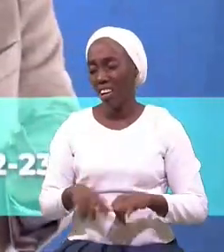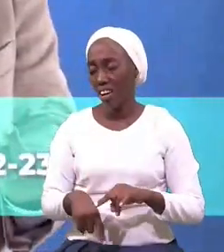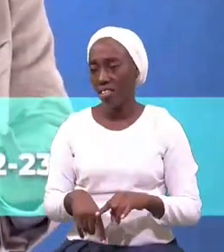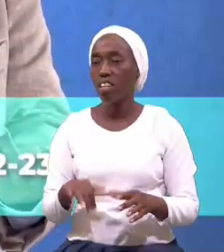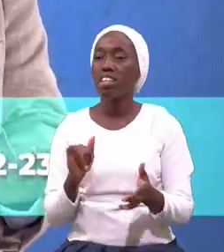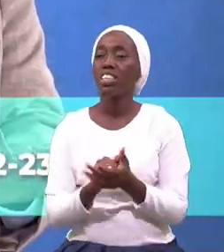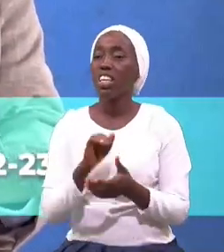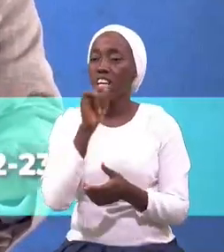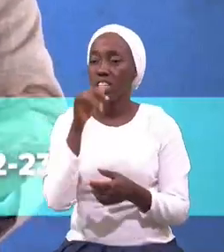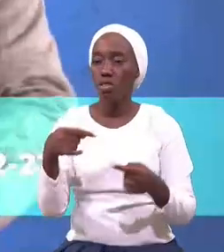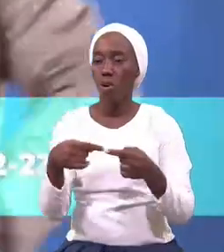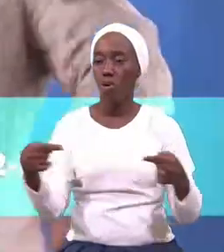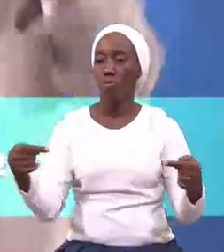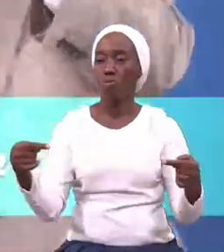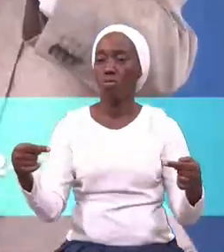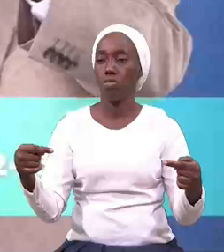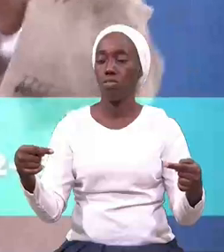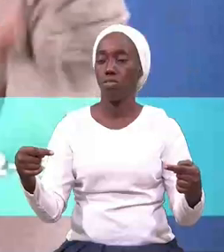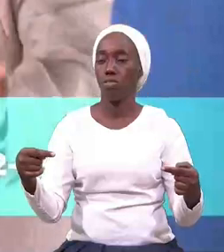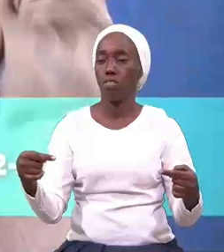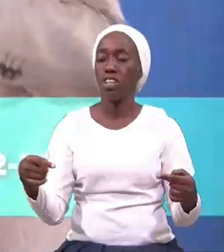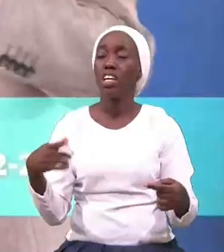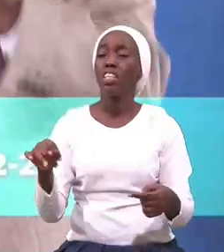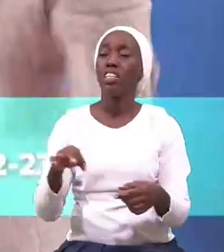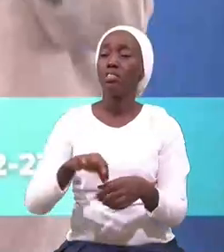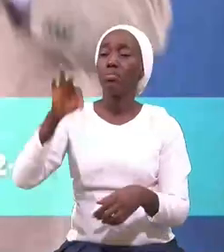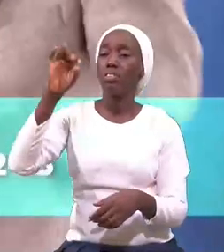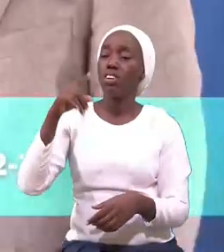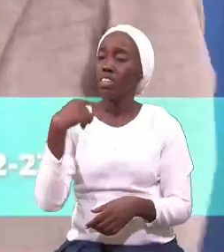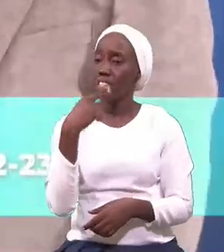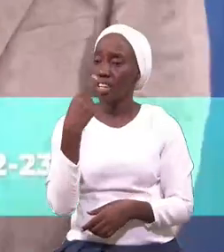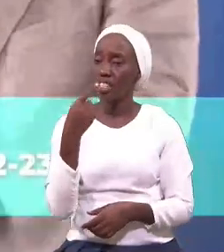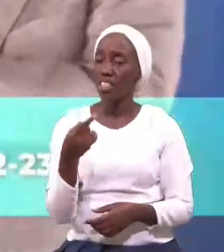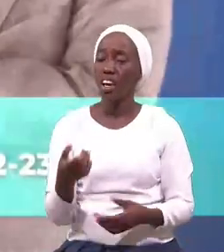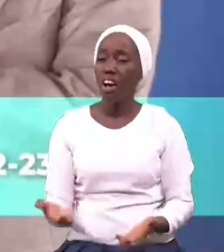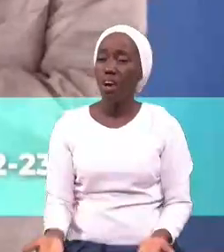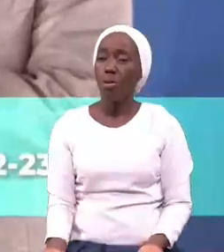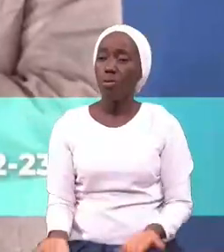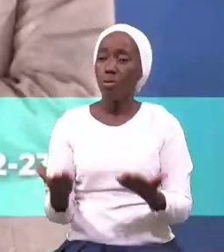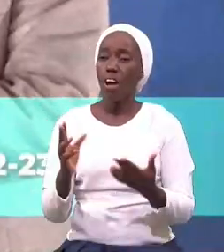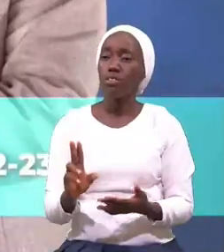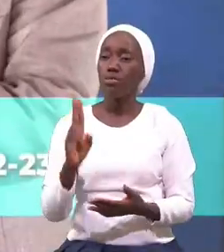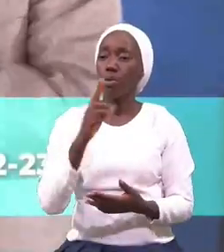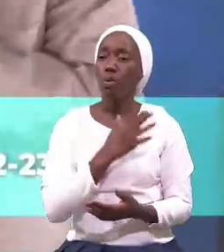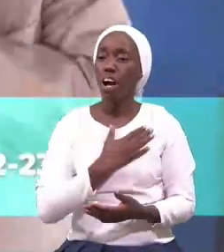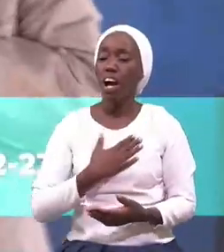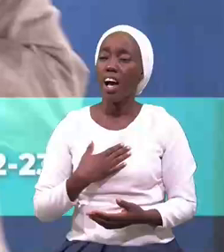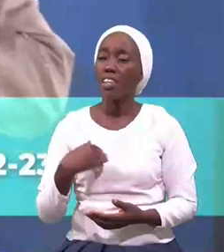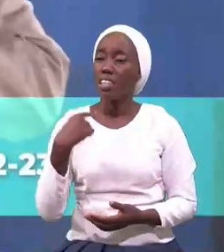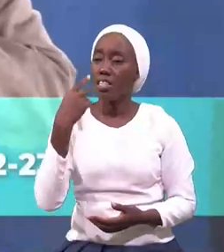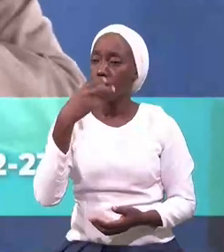Quand tu dis, je ne peux pas, c'est une contradiction. L'Esprit dit, lève-toi et